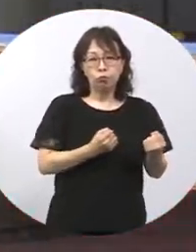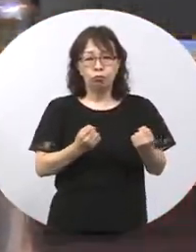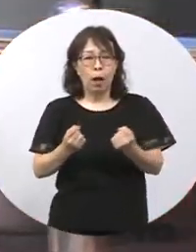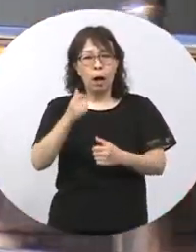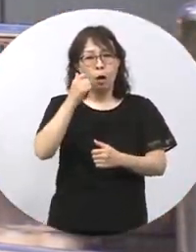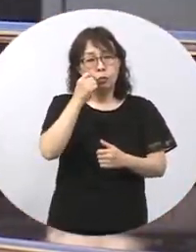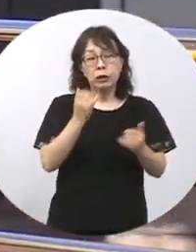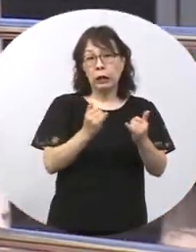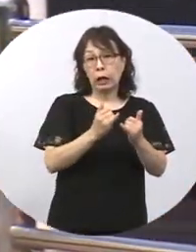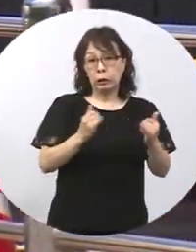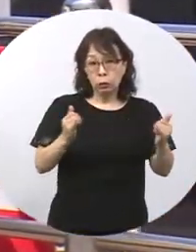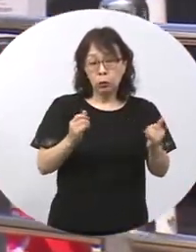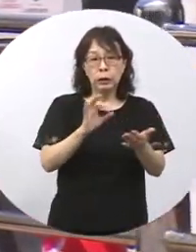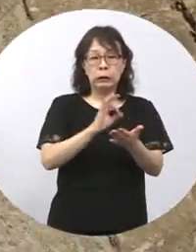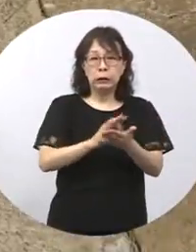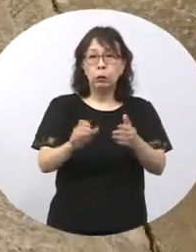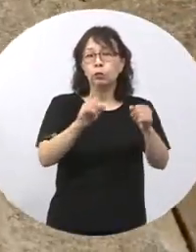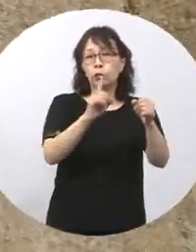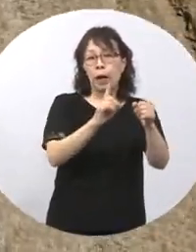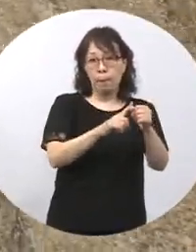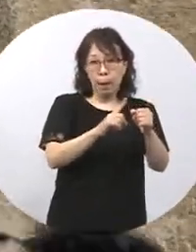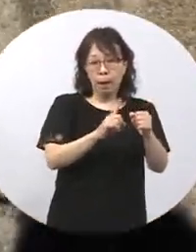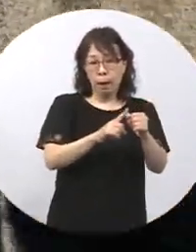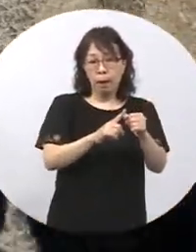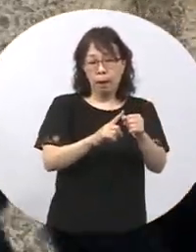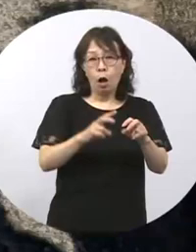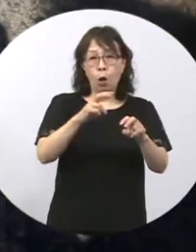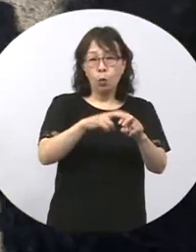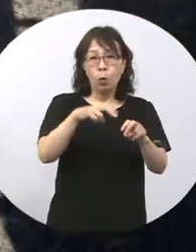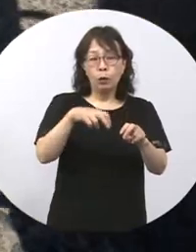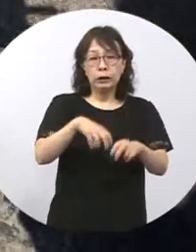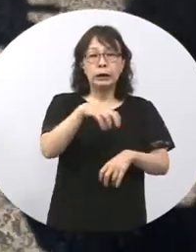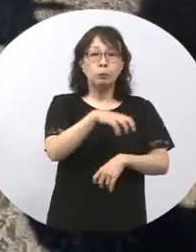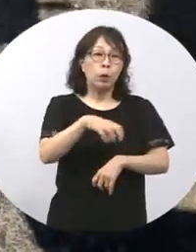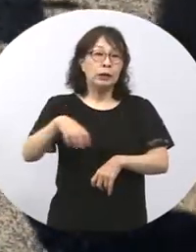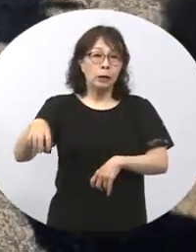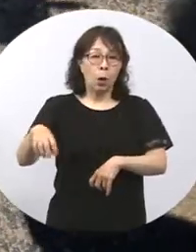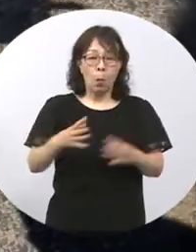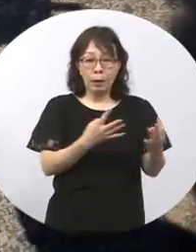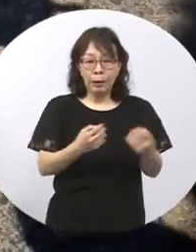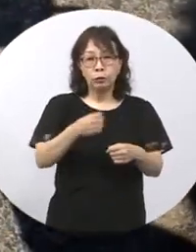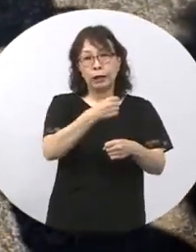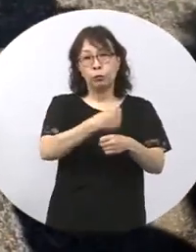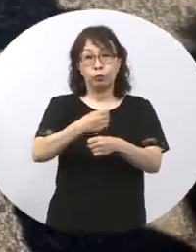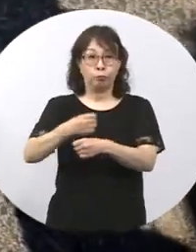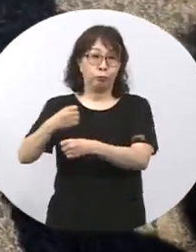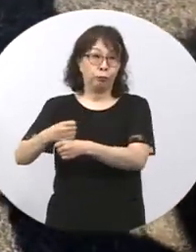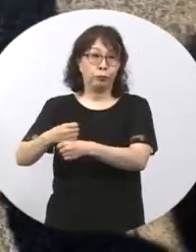者により便利に利用してもらうため、乗降ポイントも多くしてあるのです。